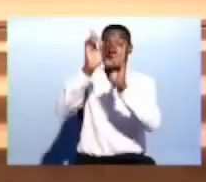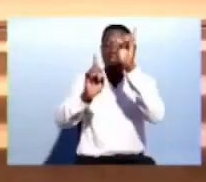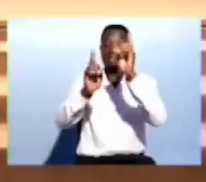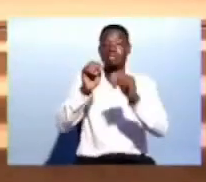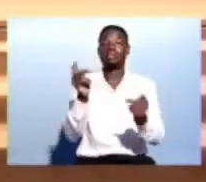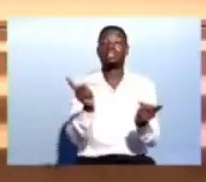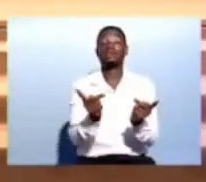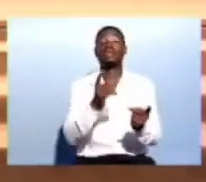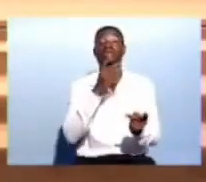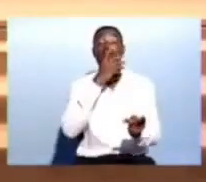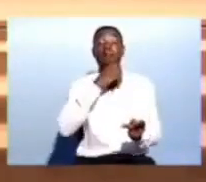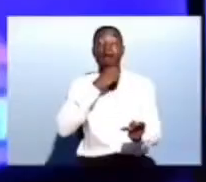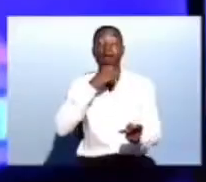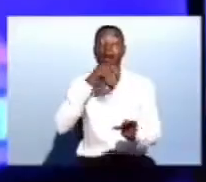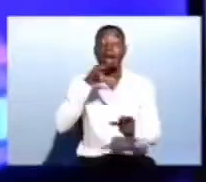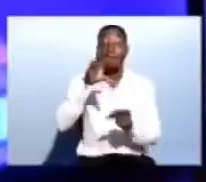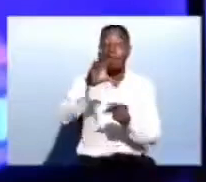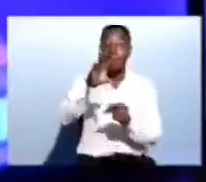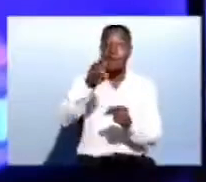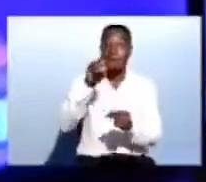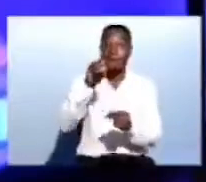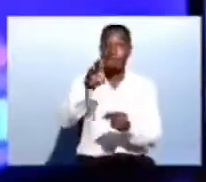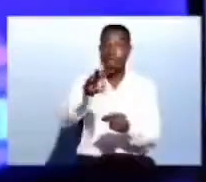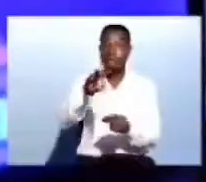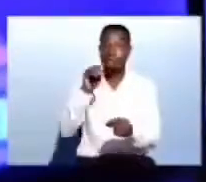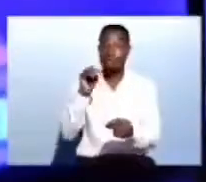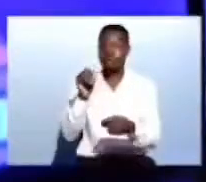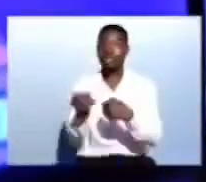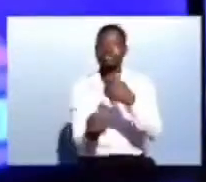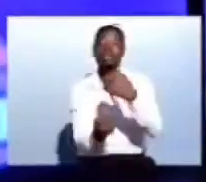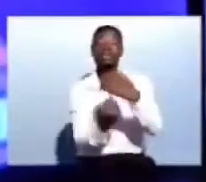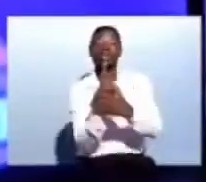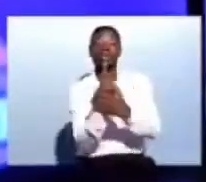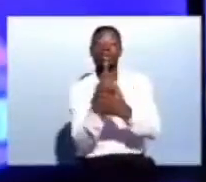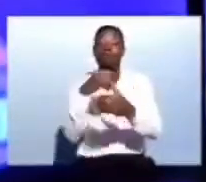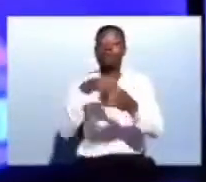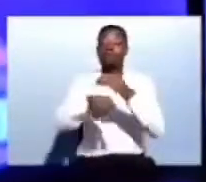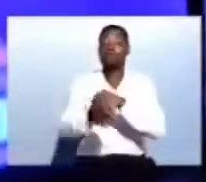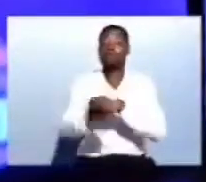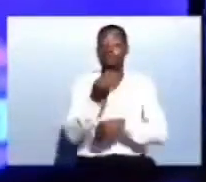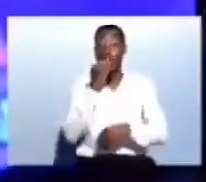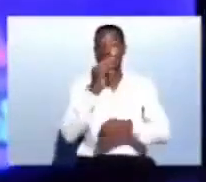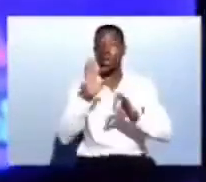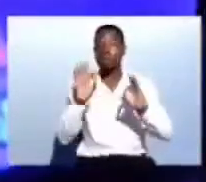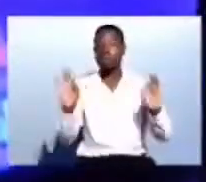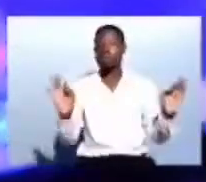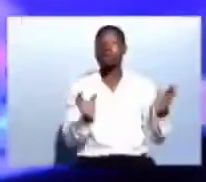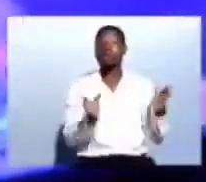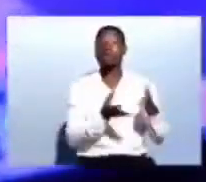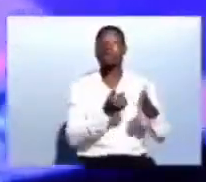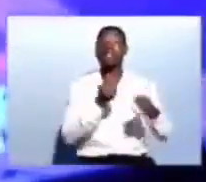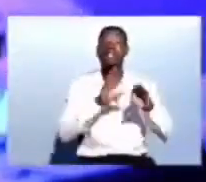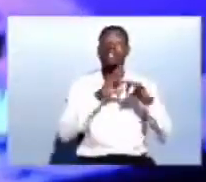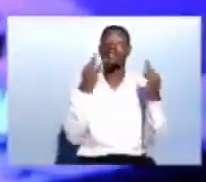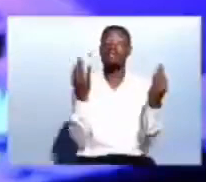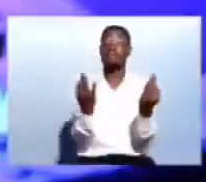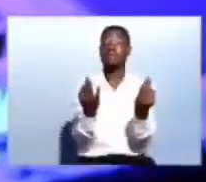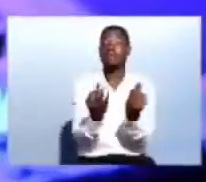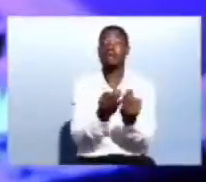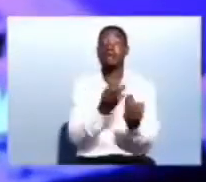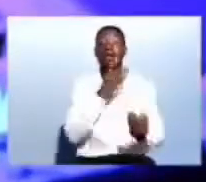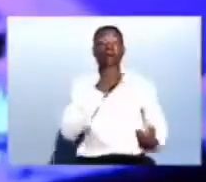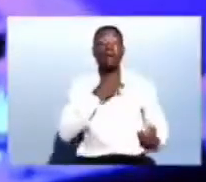Yeye anatakiwa afyonze kutoka kwenye mizizi lishe bora kwa ajili ya familia yake. Baba au